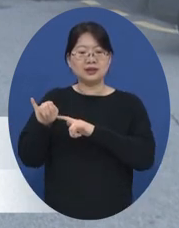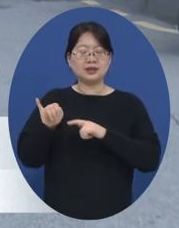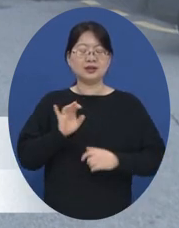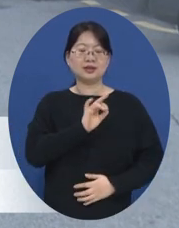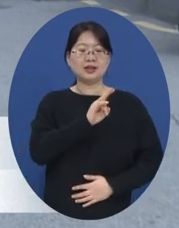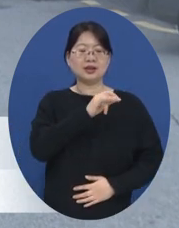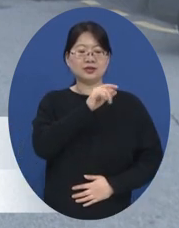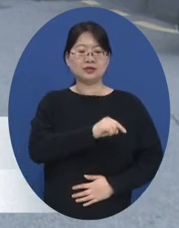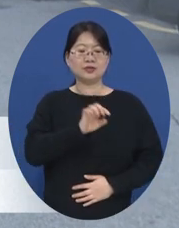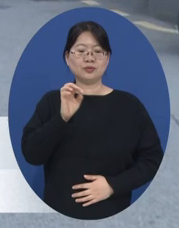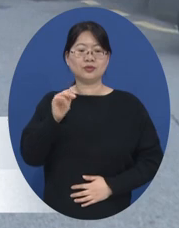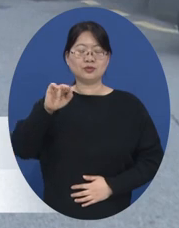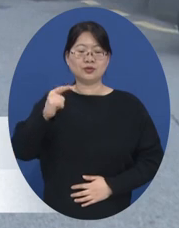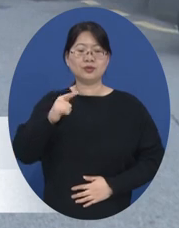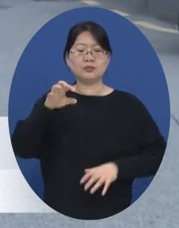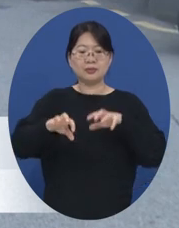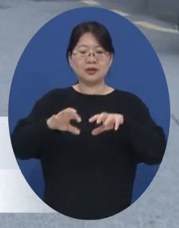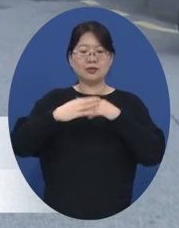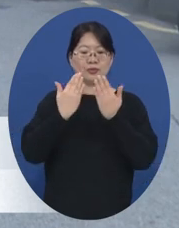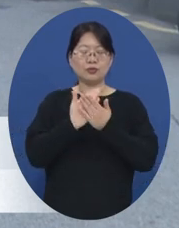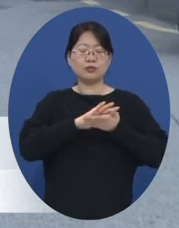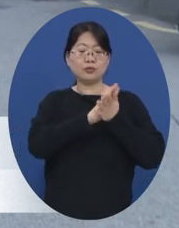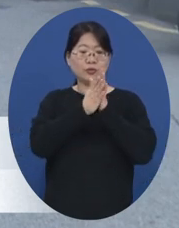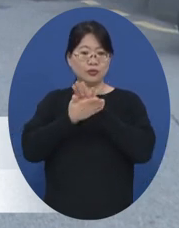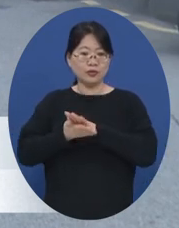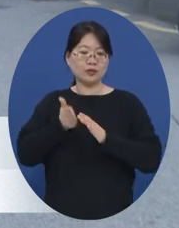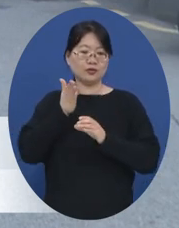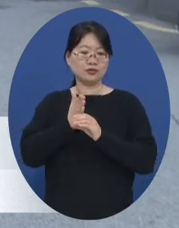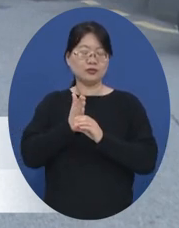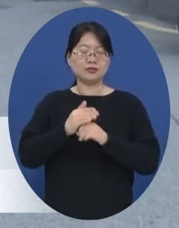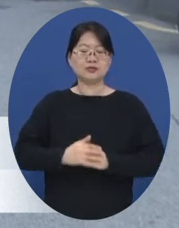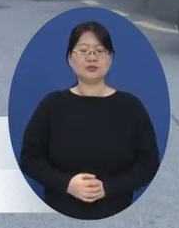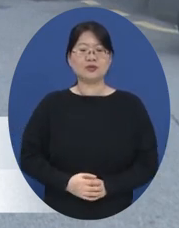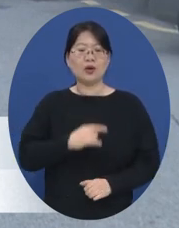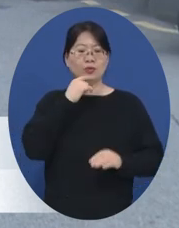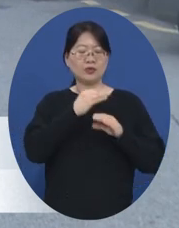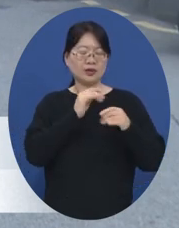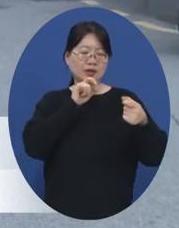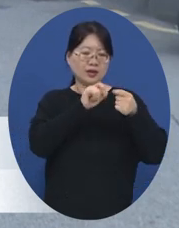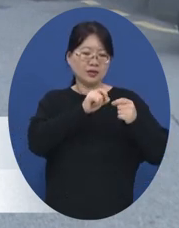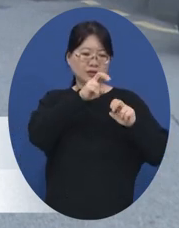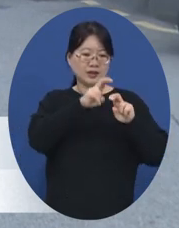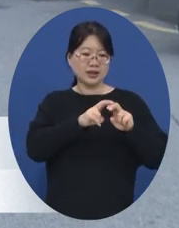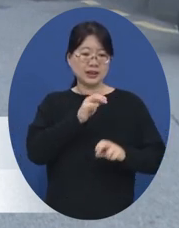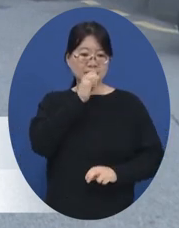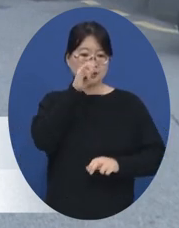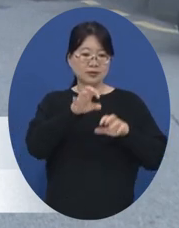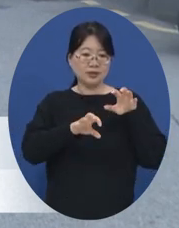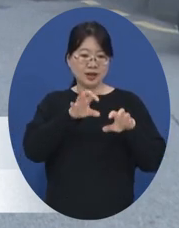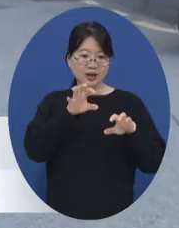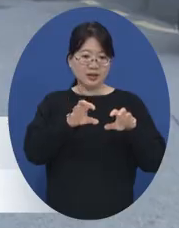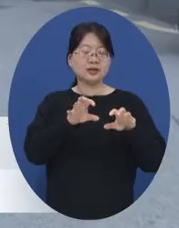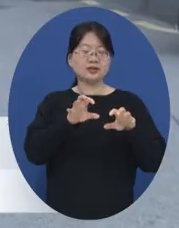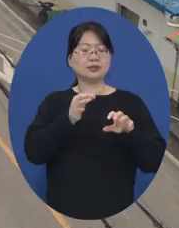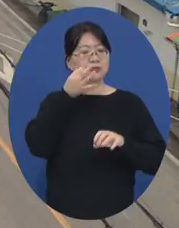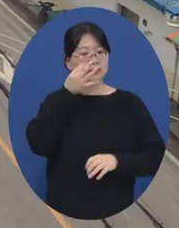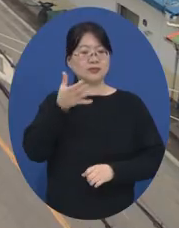포천 오가리 마을까지 달라지고 있는데요 접경 지마 를 경기 복부 김태희 기자가 다녀왔습니다